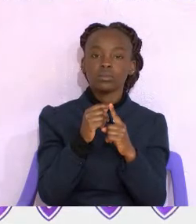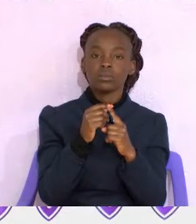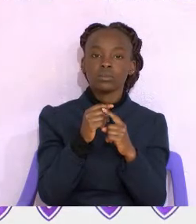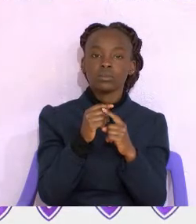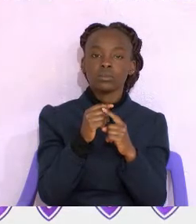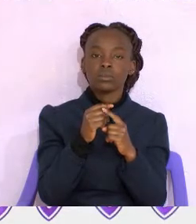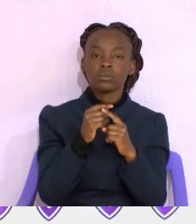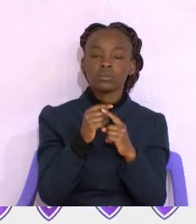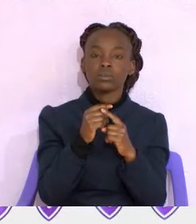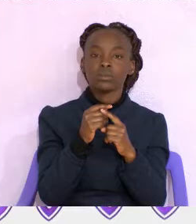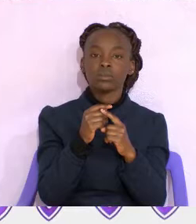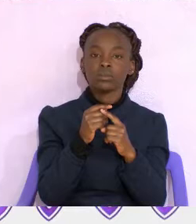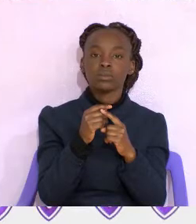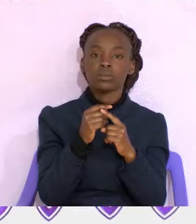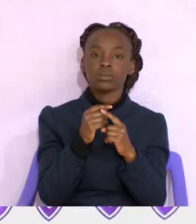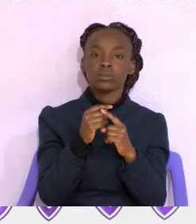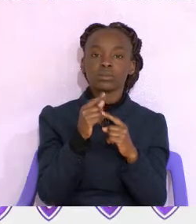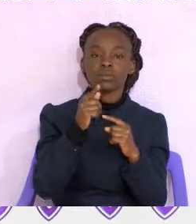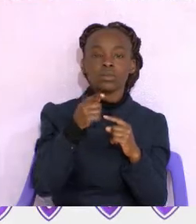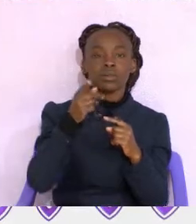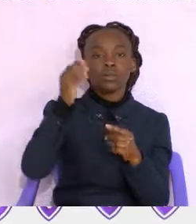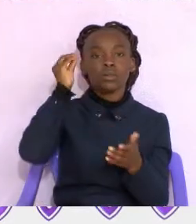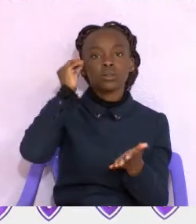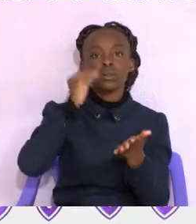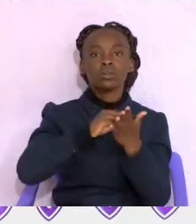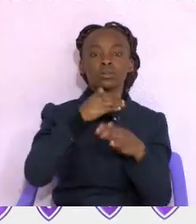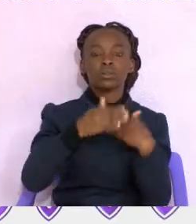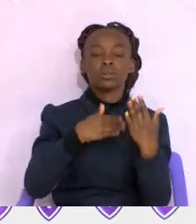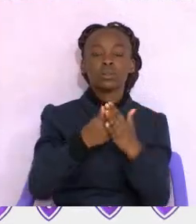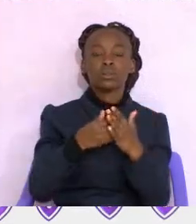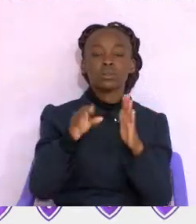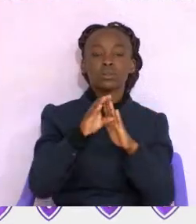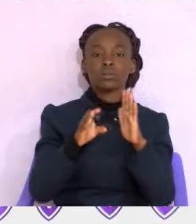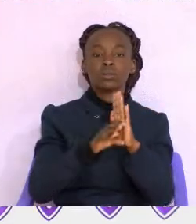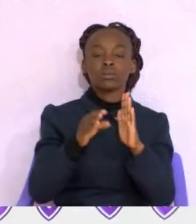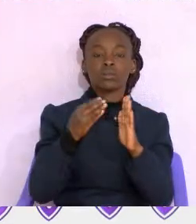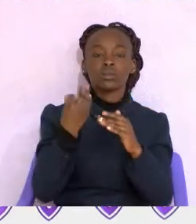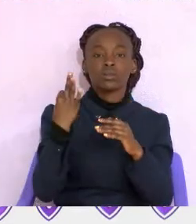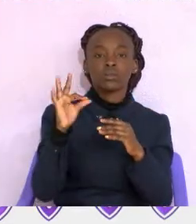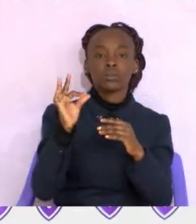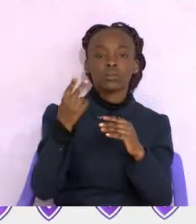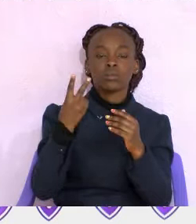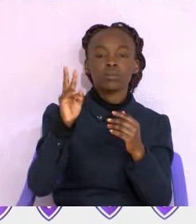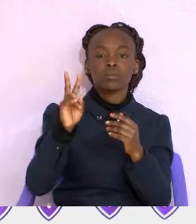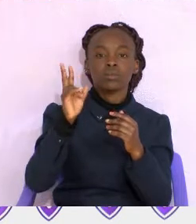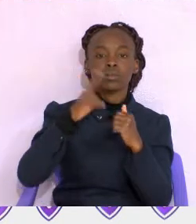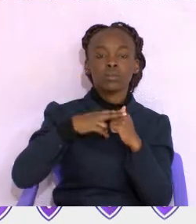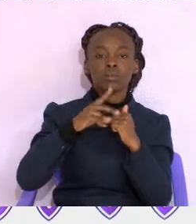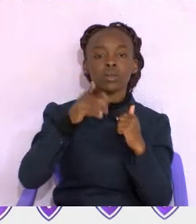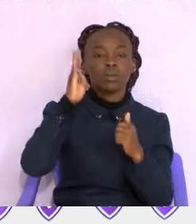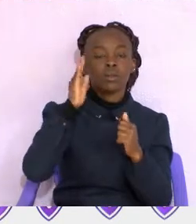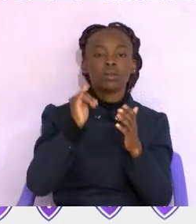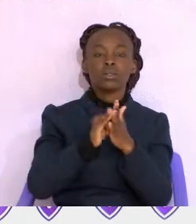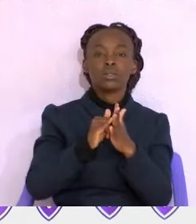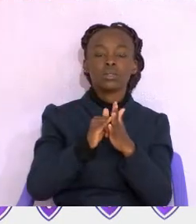full chapter ya chapter 27. Na utaona kwamba ama utatambua kwamba walikuwa Paulo